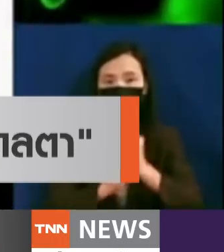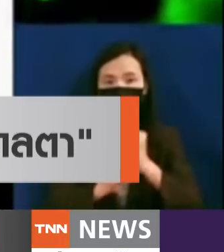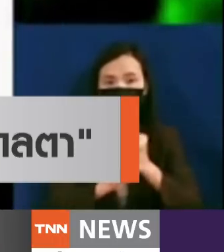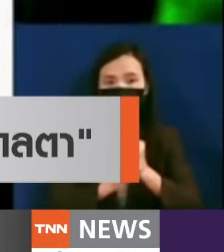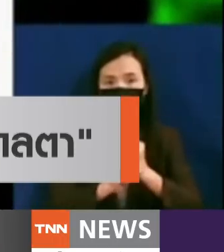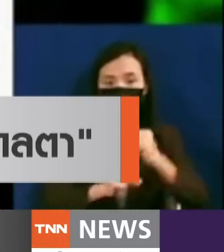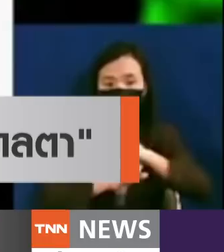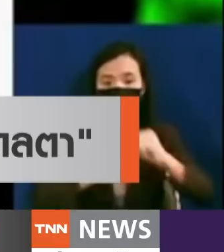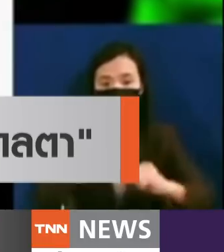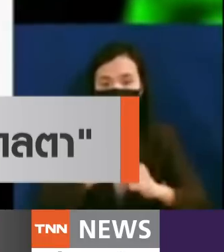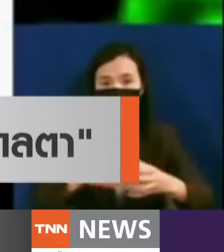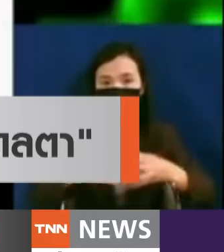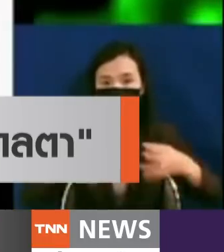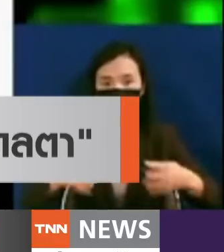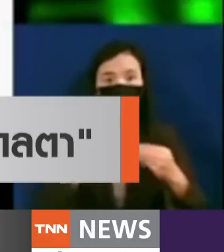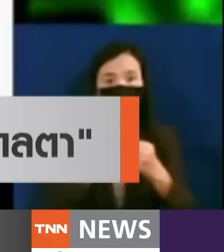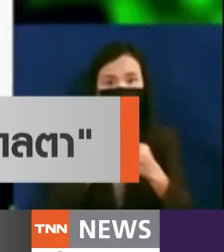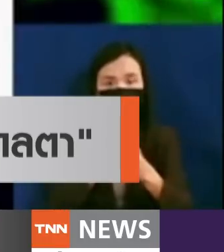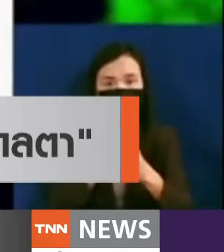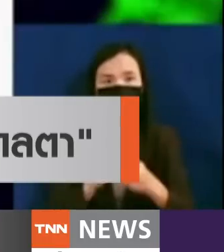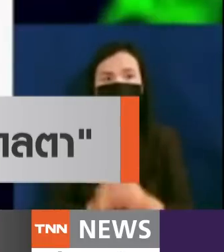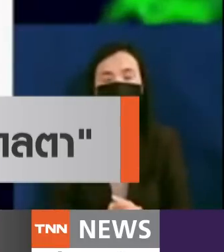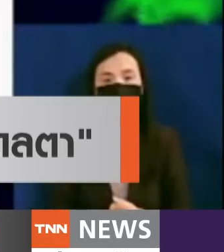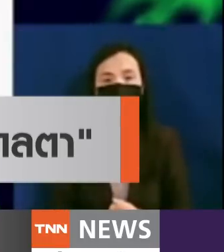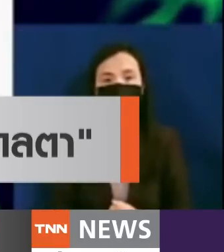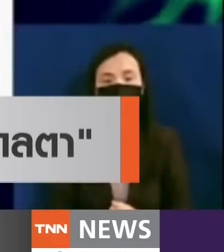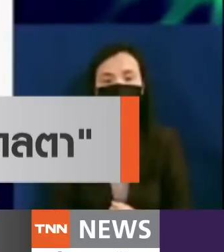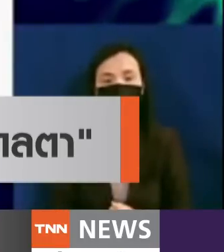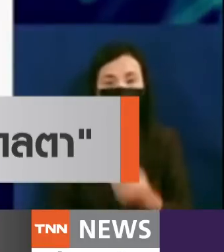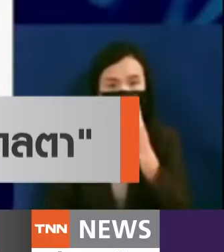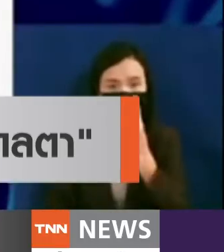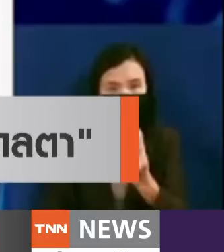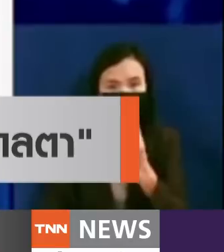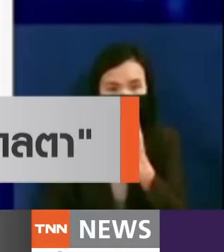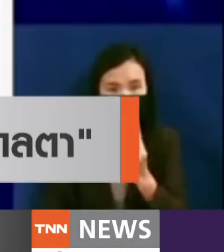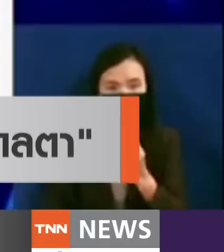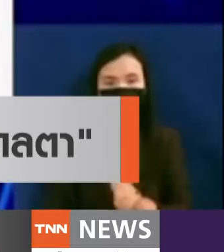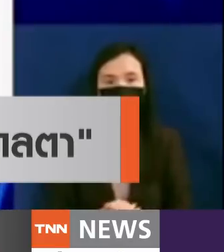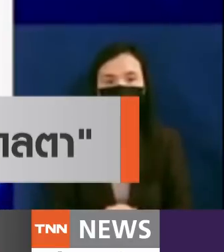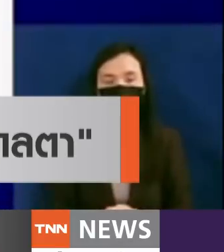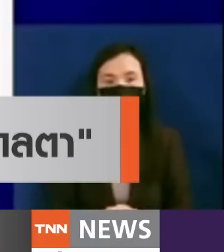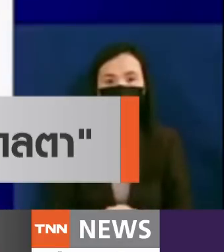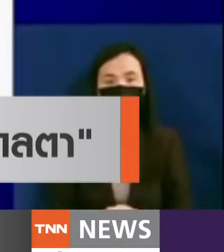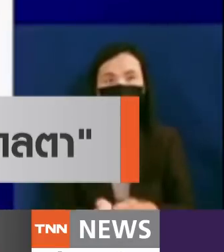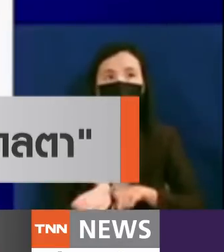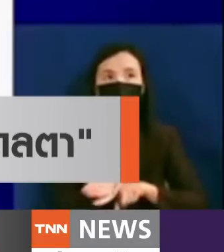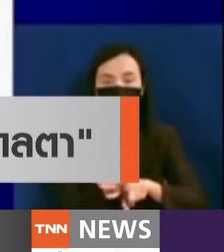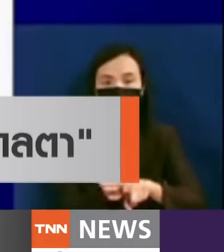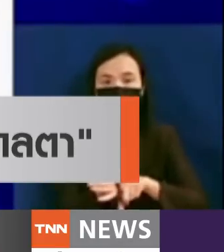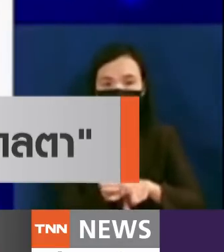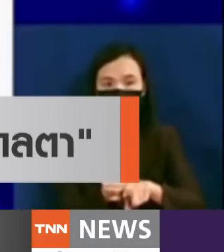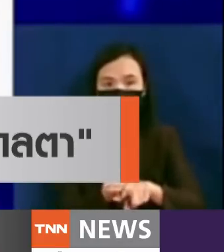ครับขนาดใหญ่แห่งหนึ่งในกรุงเทพมหานครเนี่ยปรากฏว่าเราพบว่ามีการติดเชื้อในขณะที่เรียกว่า